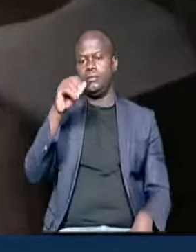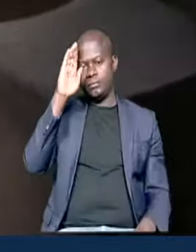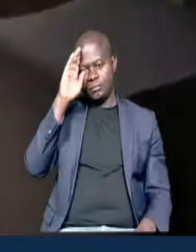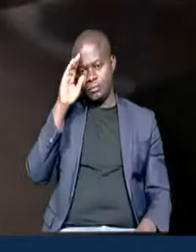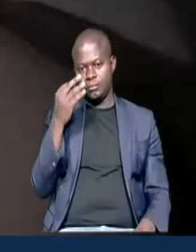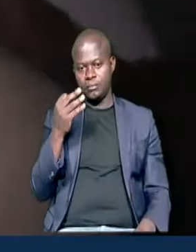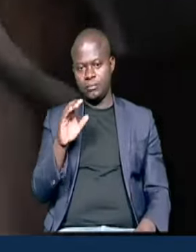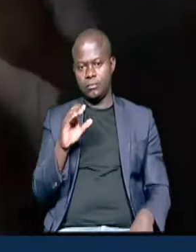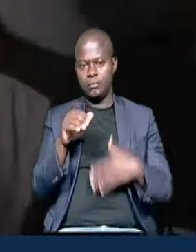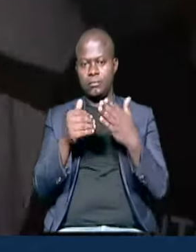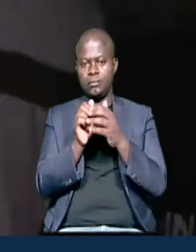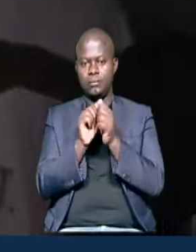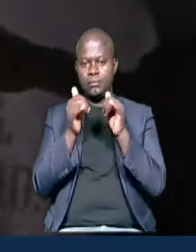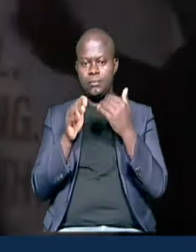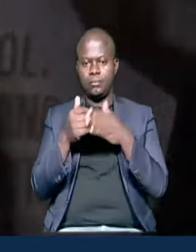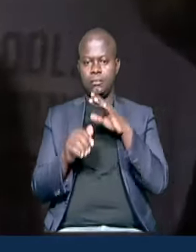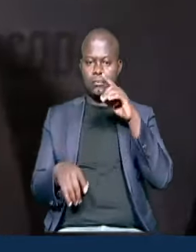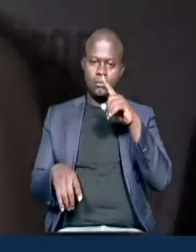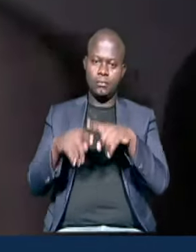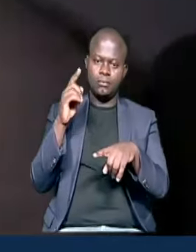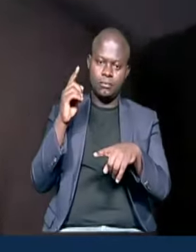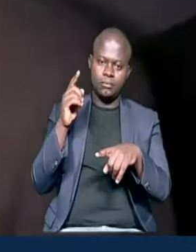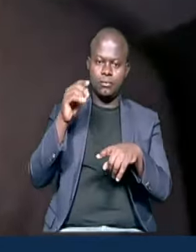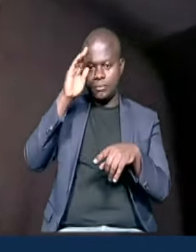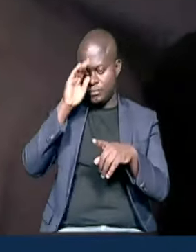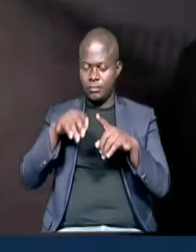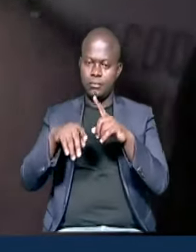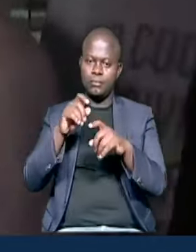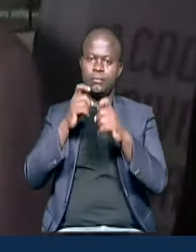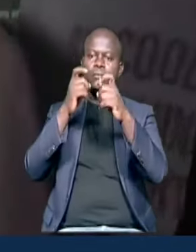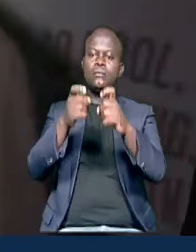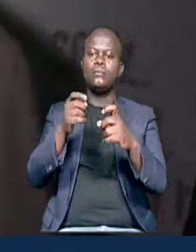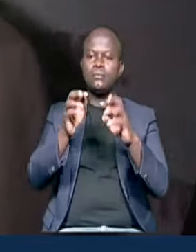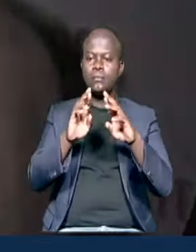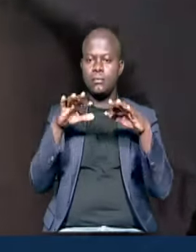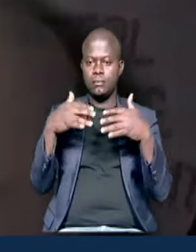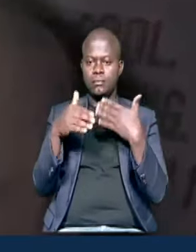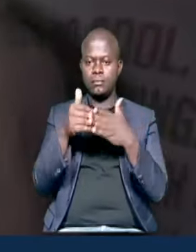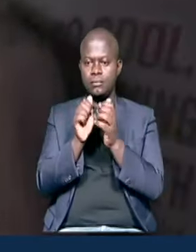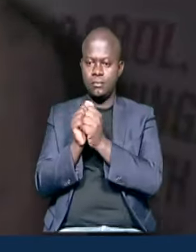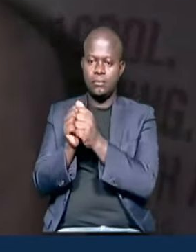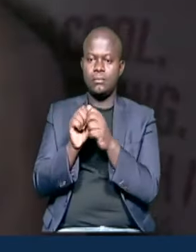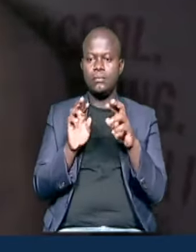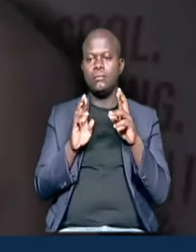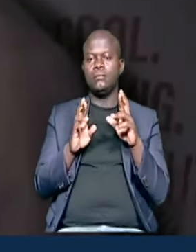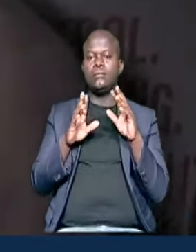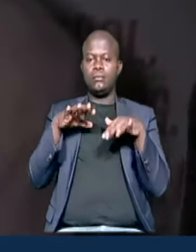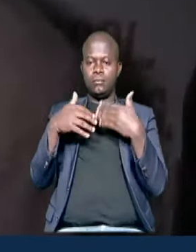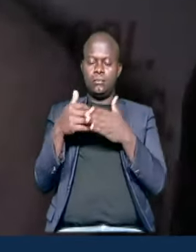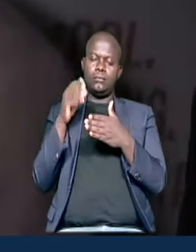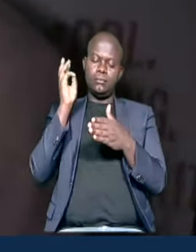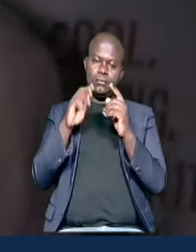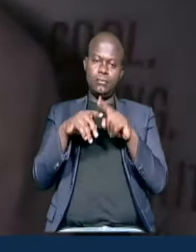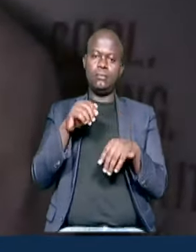So Savio, n'umukino mutsinze, Police itwaye igikombe, n'umukino mwateguye gute? Ese mwari mwizeye ko muza gutwara igikombe?